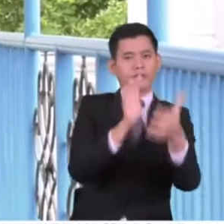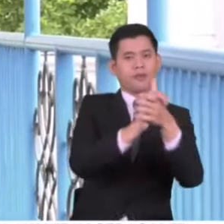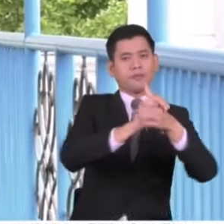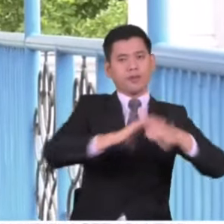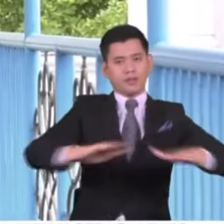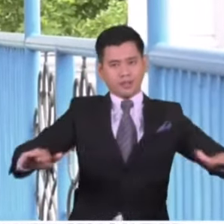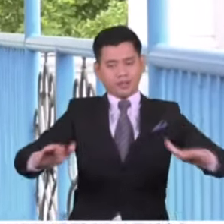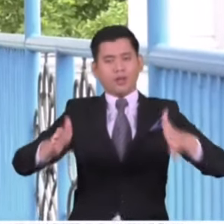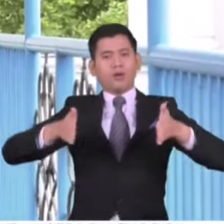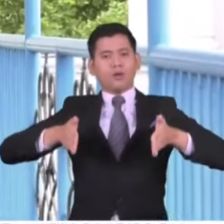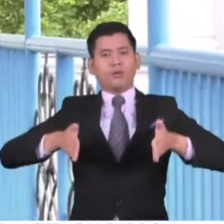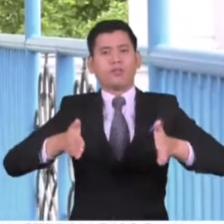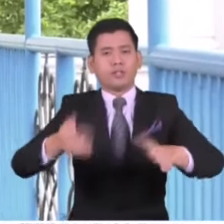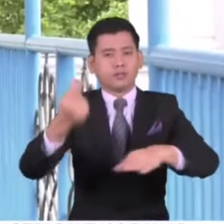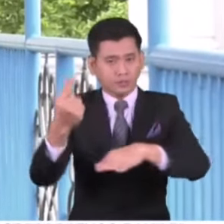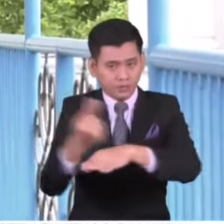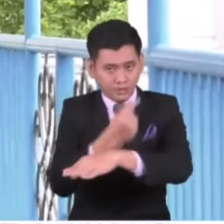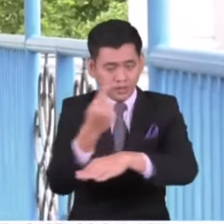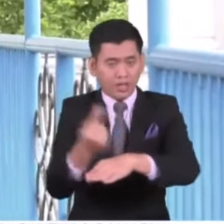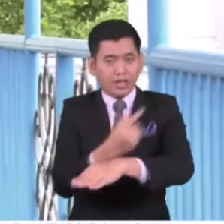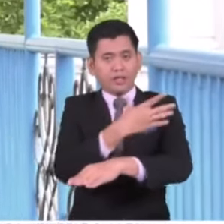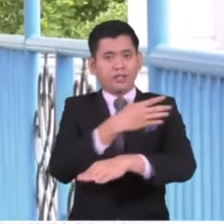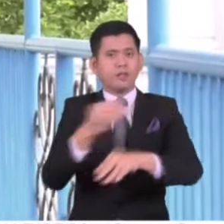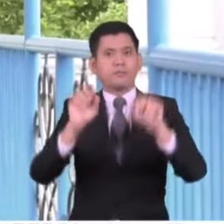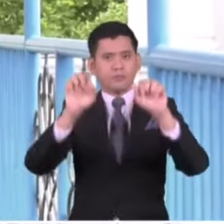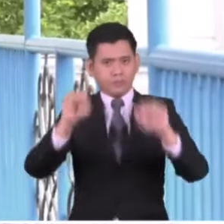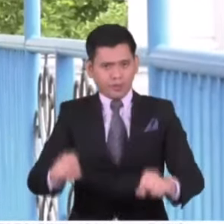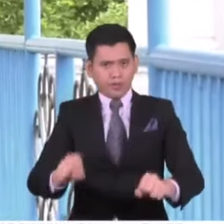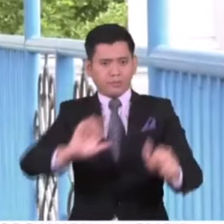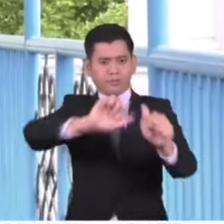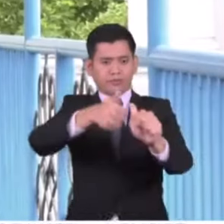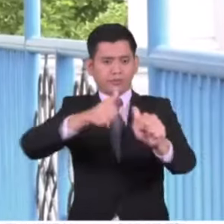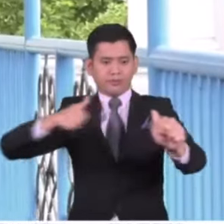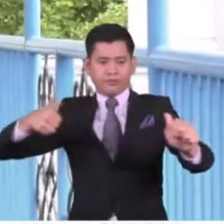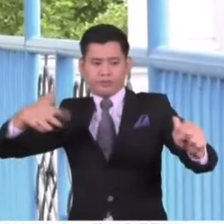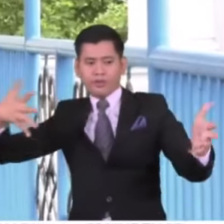selain dapat mengurangkan kes kemalangan akibat daripada